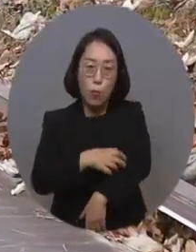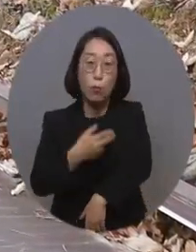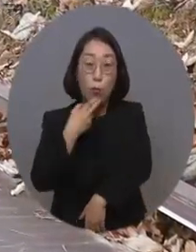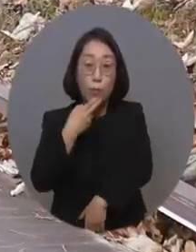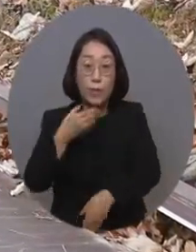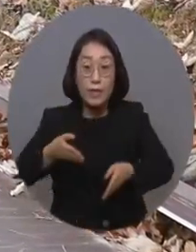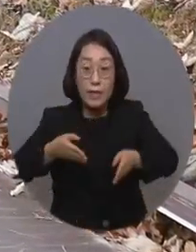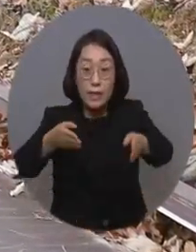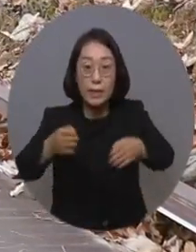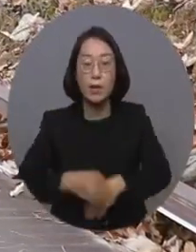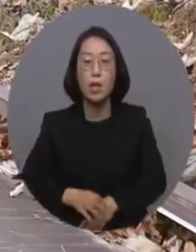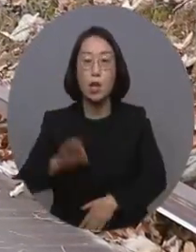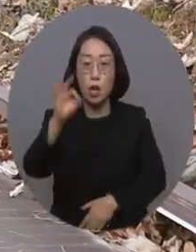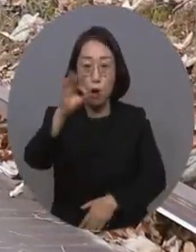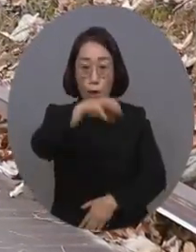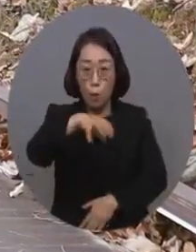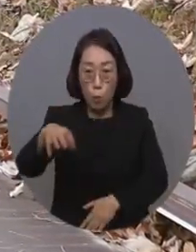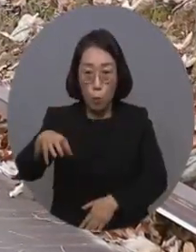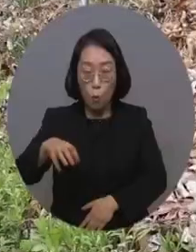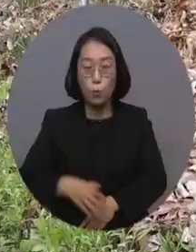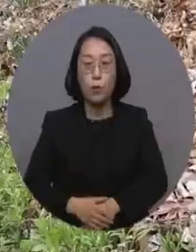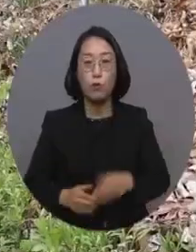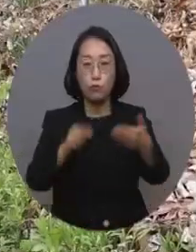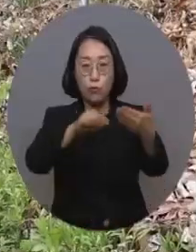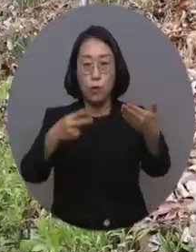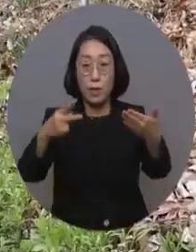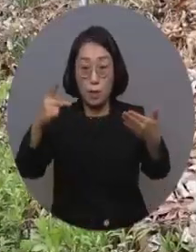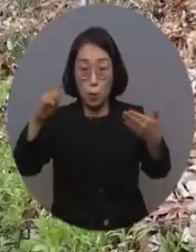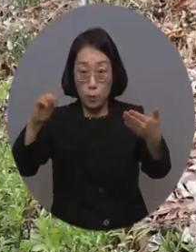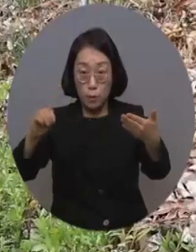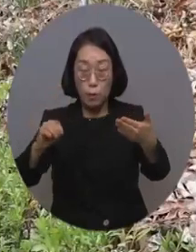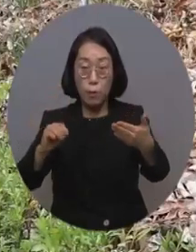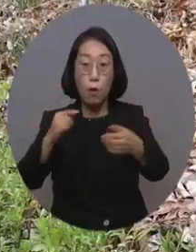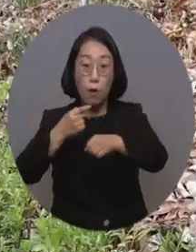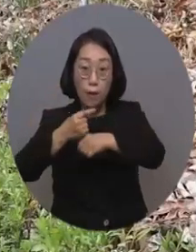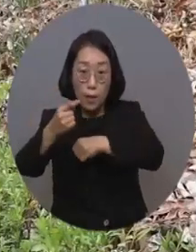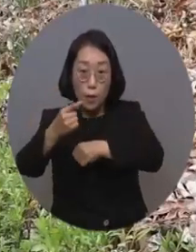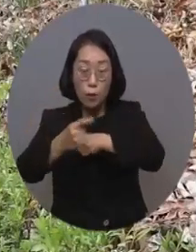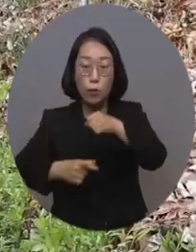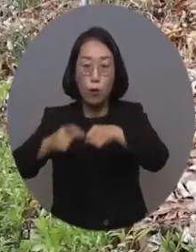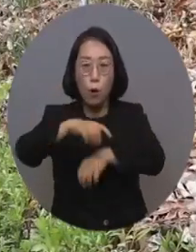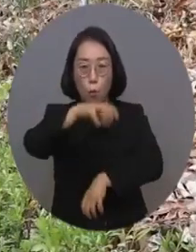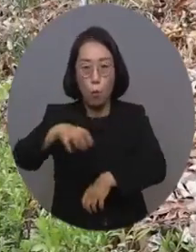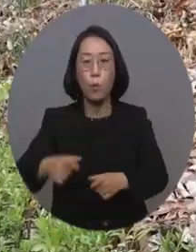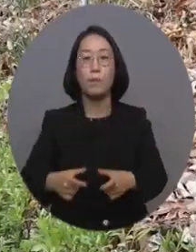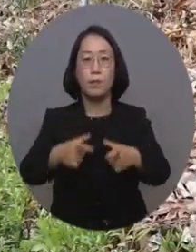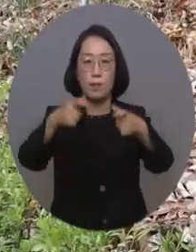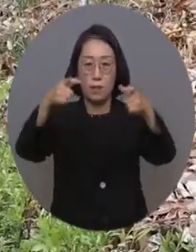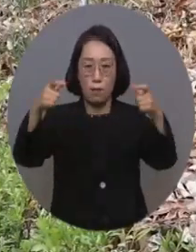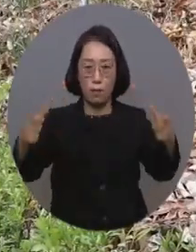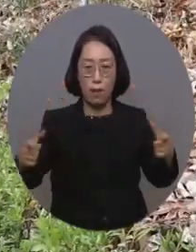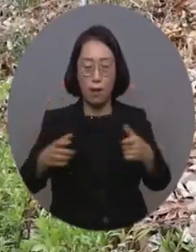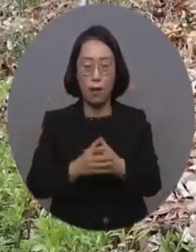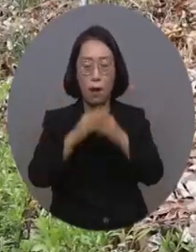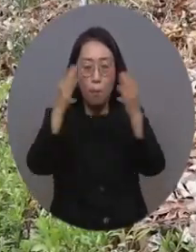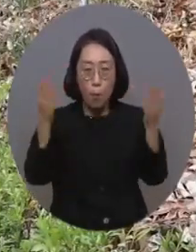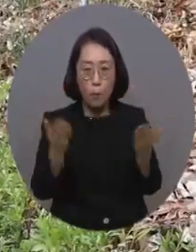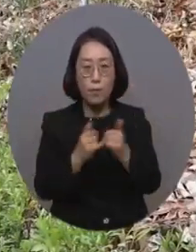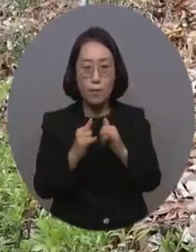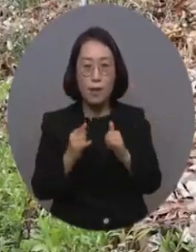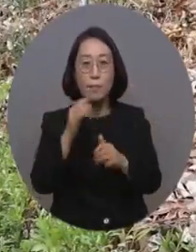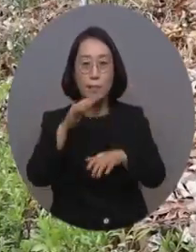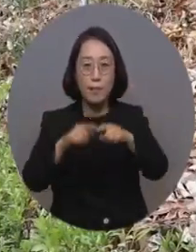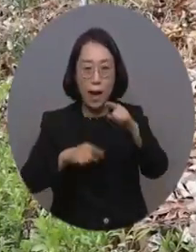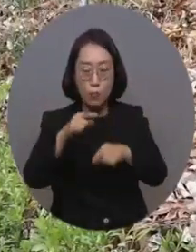10개소 9.2km가 조성돼 있으며 내년에 7개소가 추가될 계획이라 더 다양한 계층에게